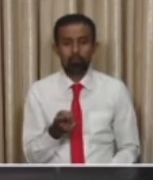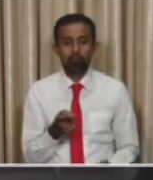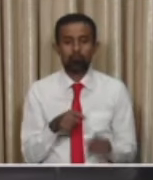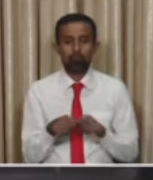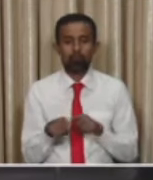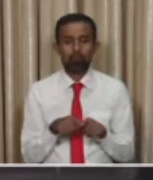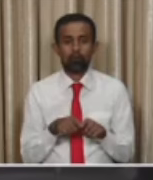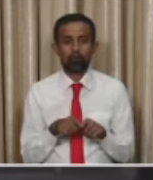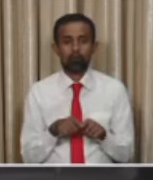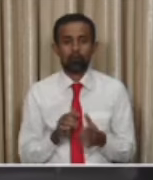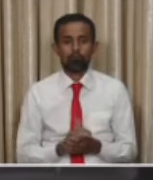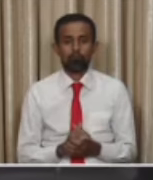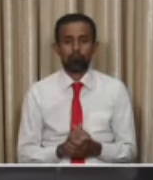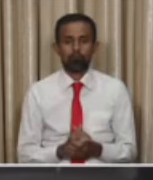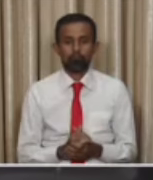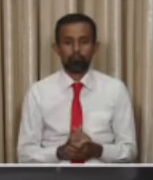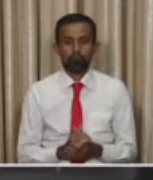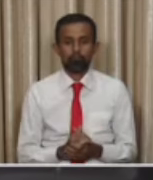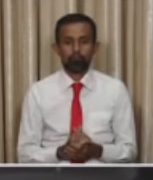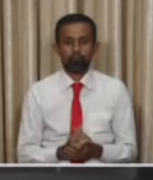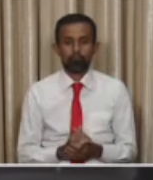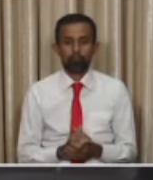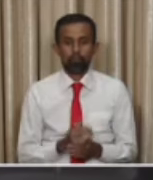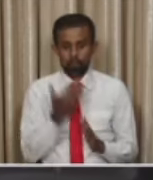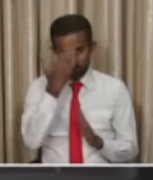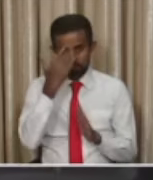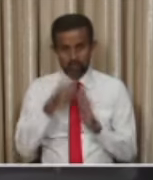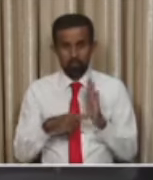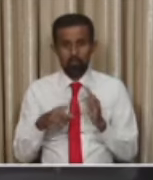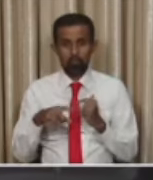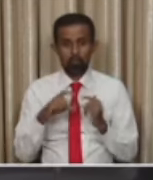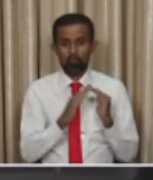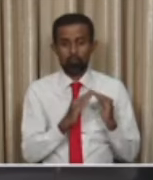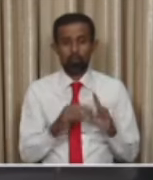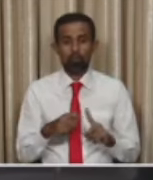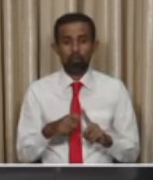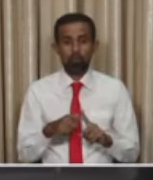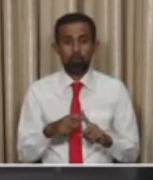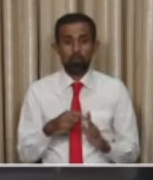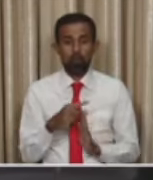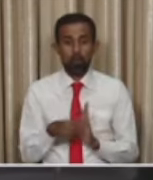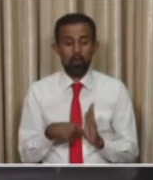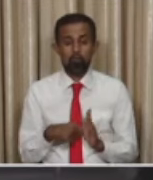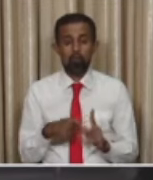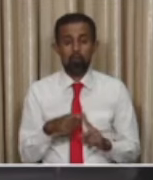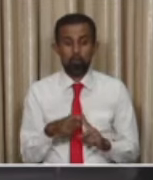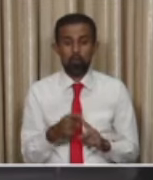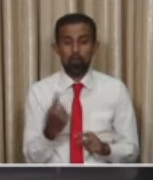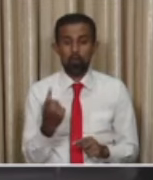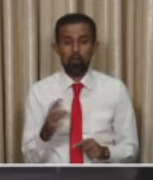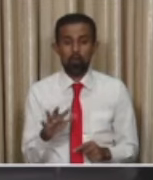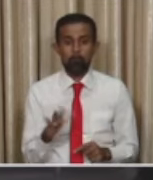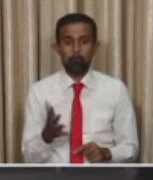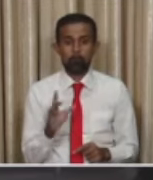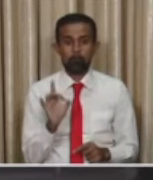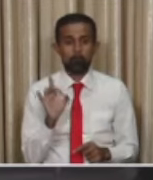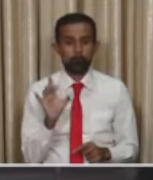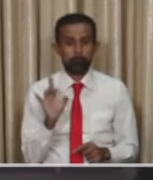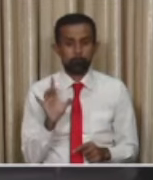ගරු මූලසනේ රුඩ මන්ත්‍රීතුමනි, යාපනයේ නගරශාලාව කෝටි මේ රටේ රුපියල් කෝටි